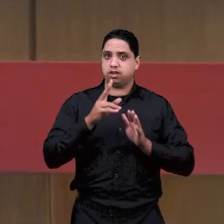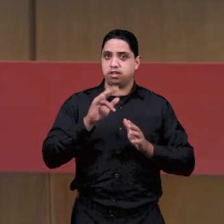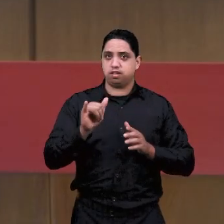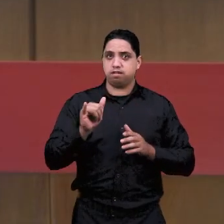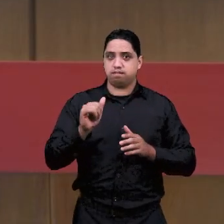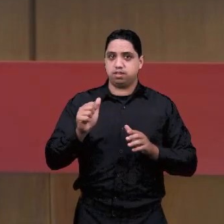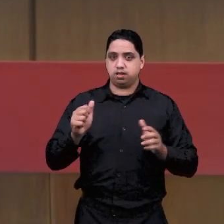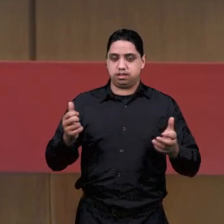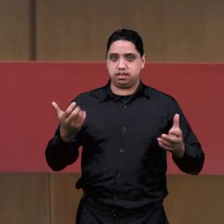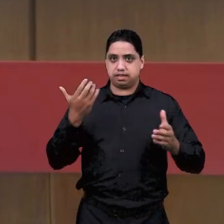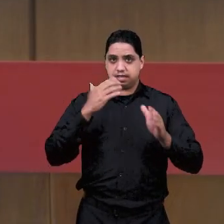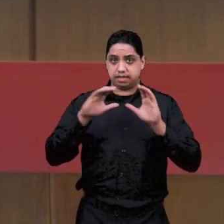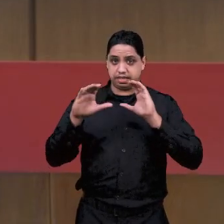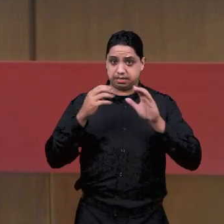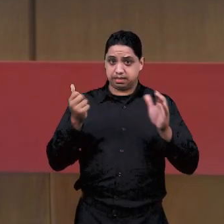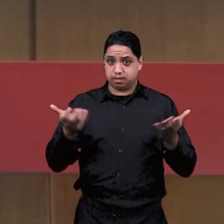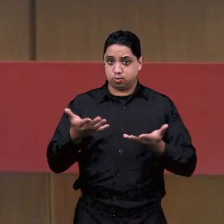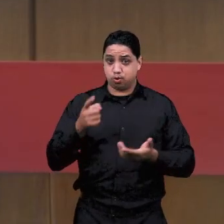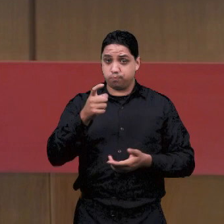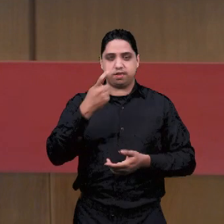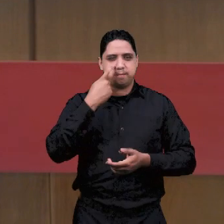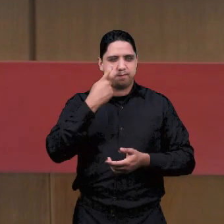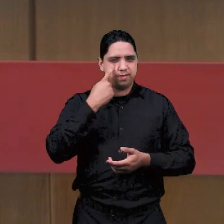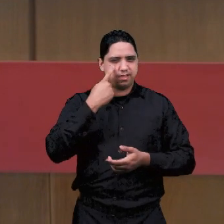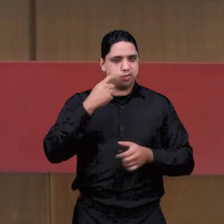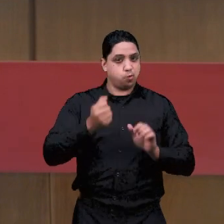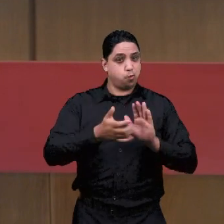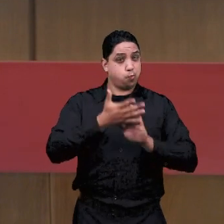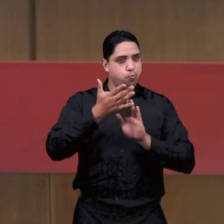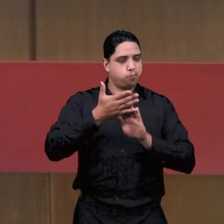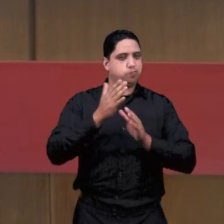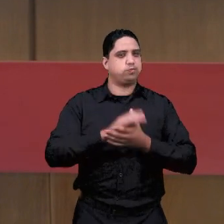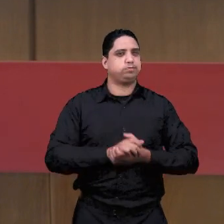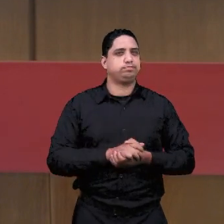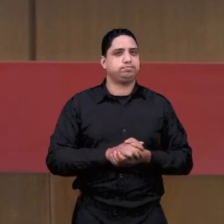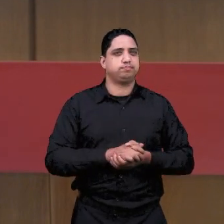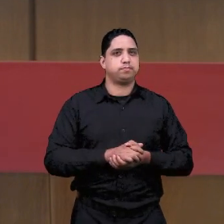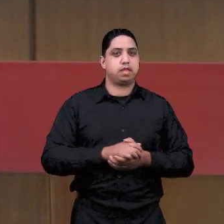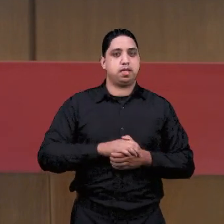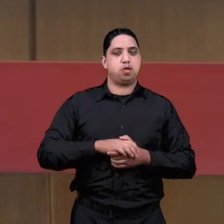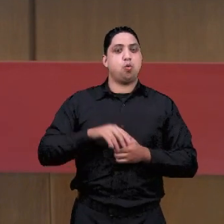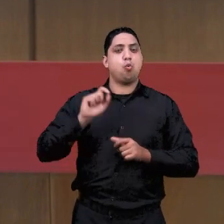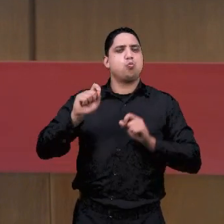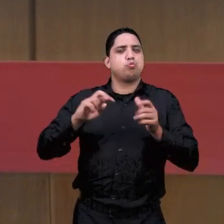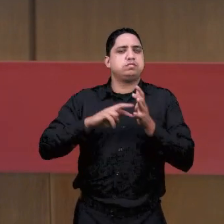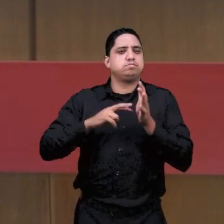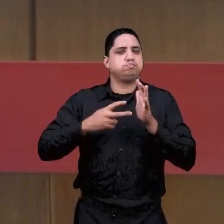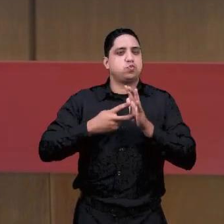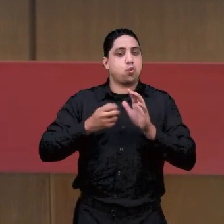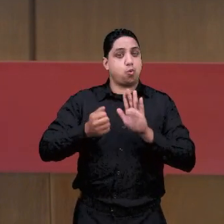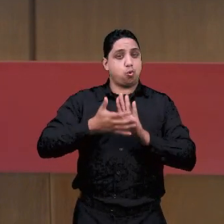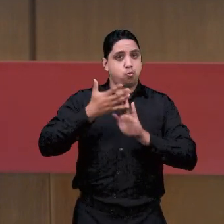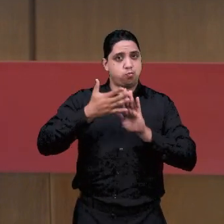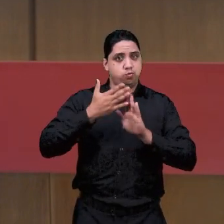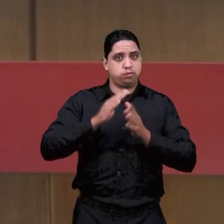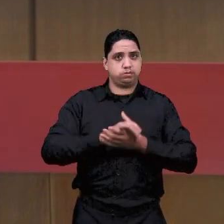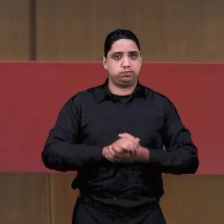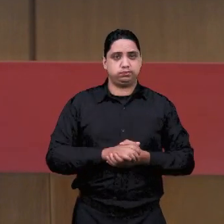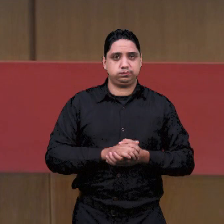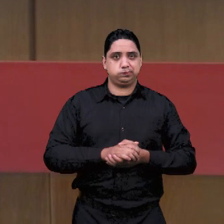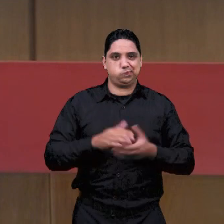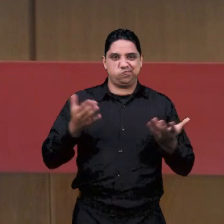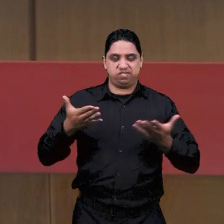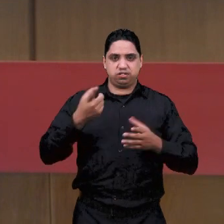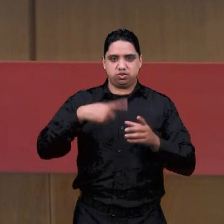maintenant. Vous allez faire attention dans cette louange, le message de cette louange, ce moment que nous sommes en